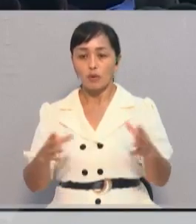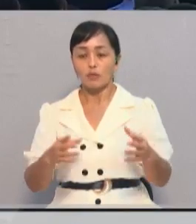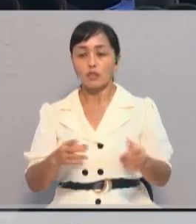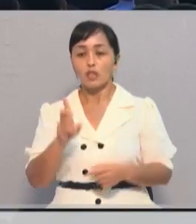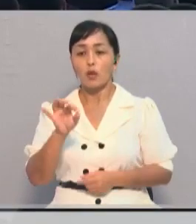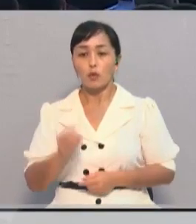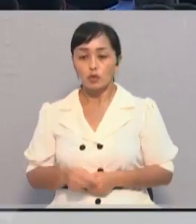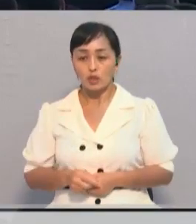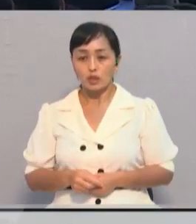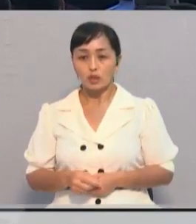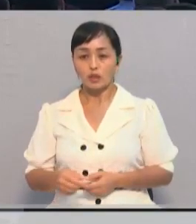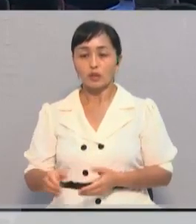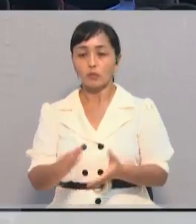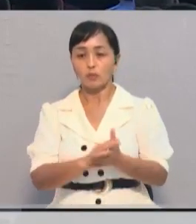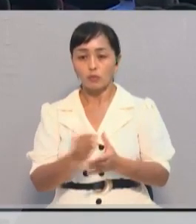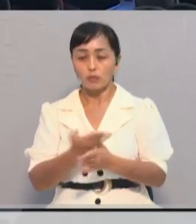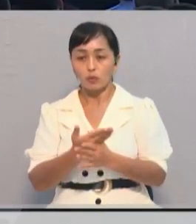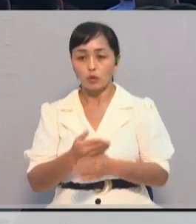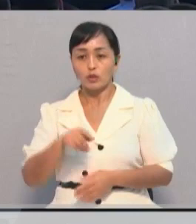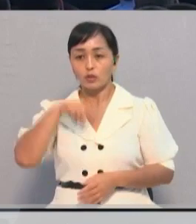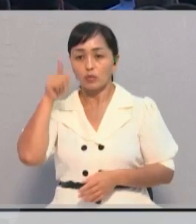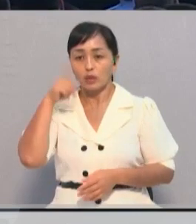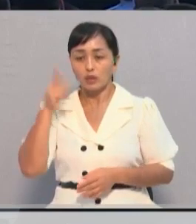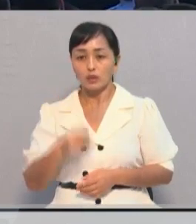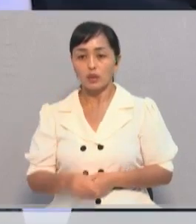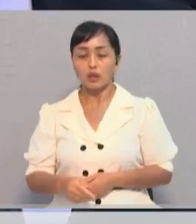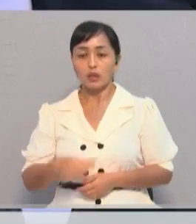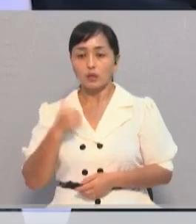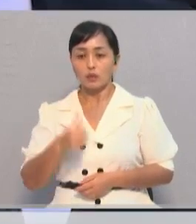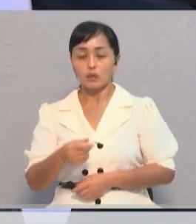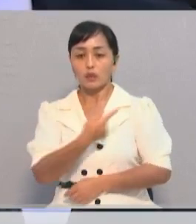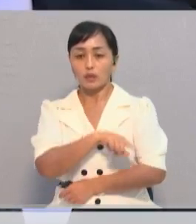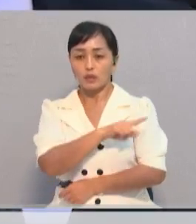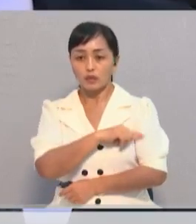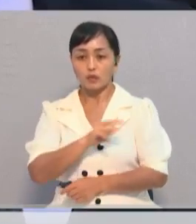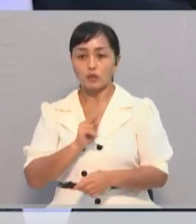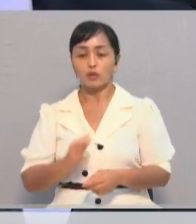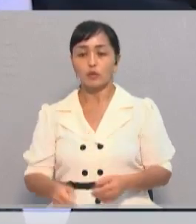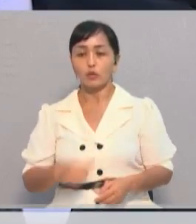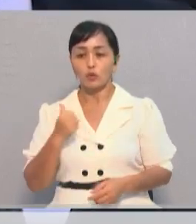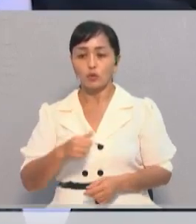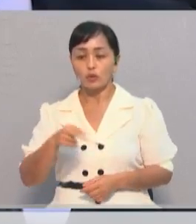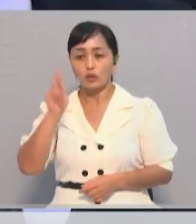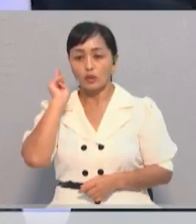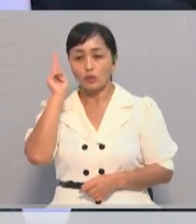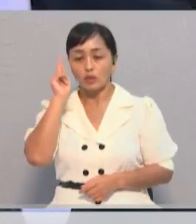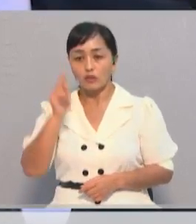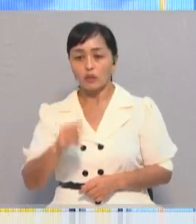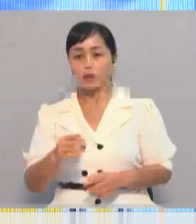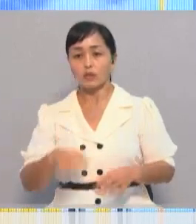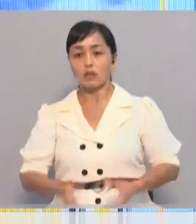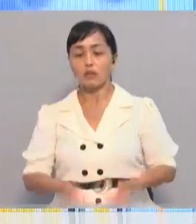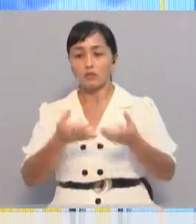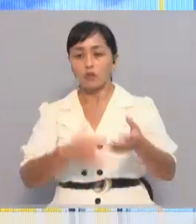района, поддержать молодежь, решить вопросы в сфере здравоохранения, образования, улучшить инфраструктуру, открыть